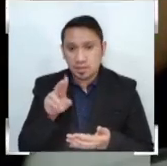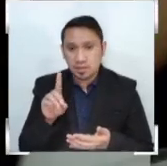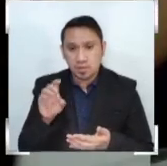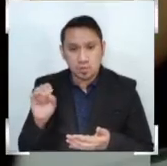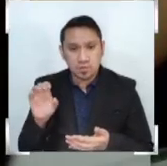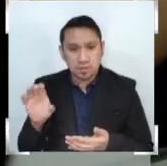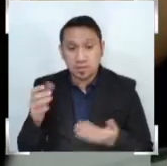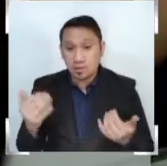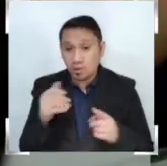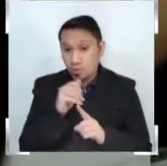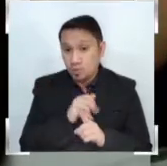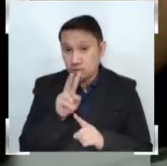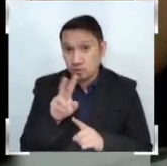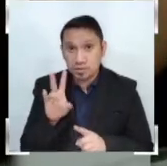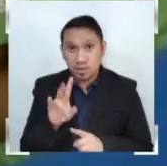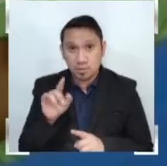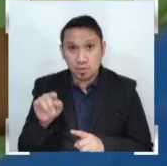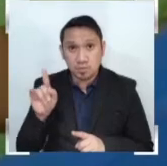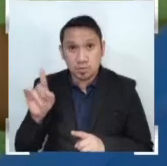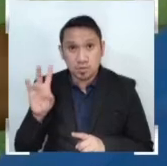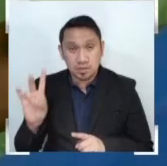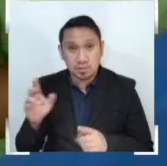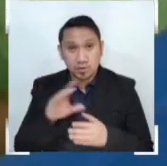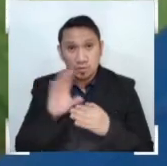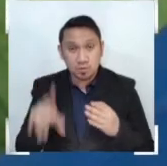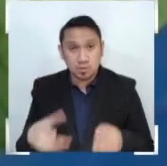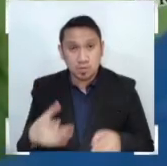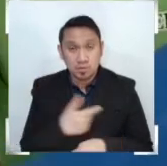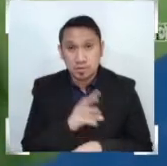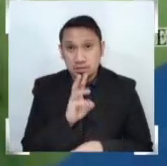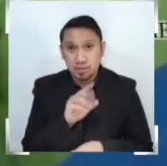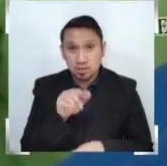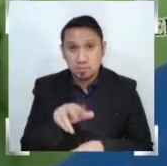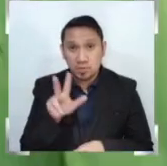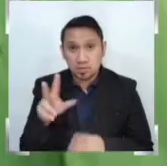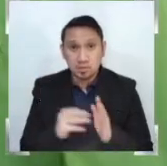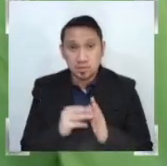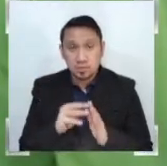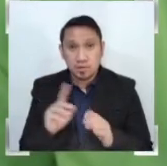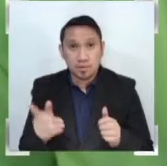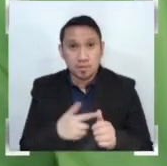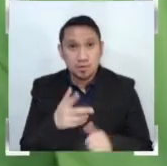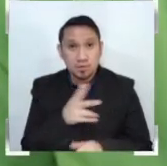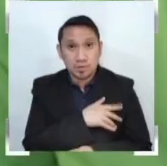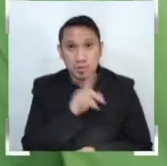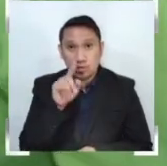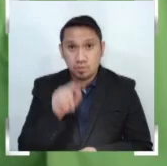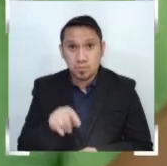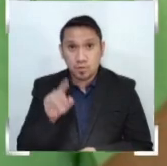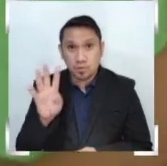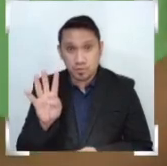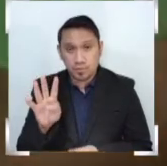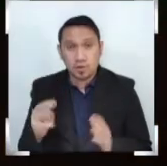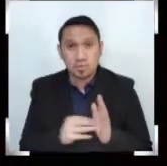2, sa 71.7 million na fully vaccinated, 16.3 million na ang may unang booster, 1.4 million naman ang